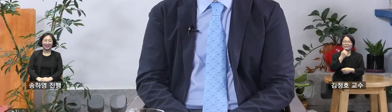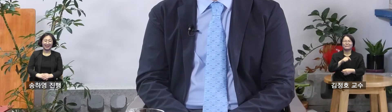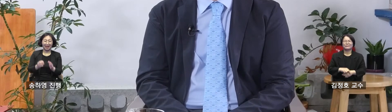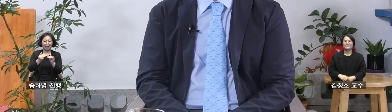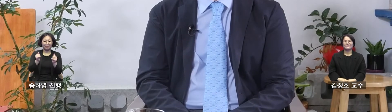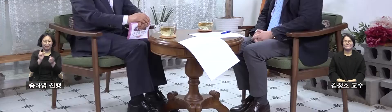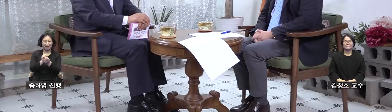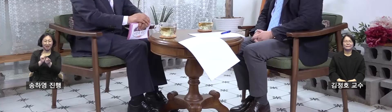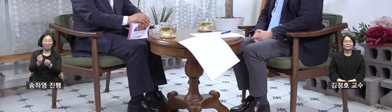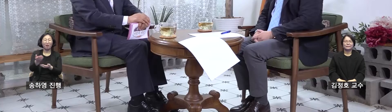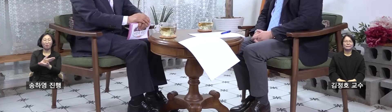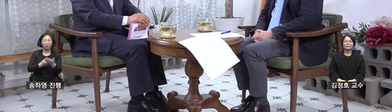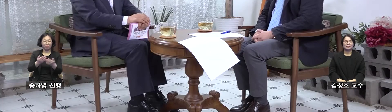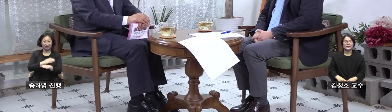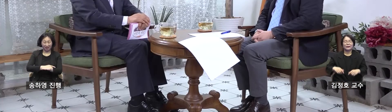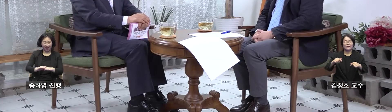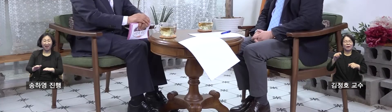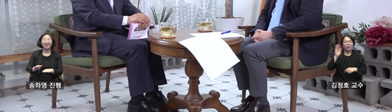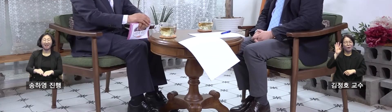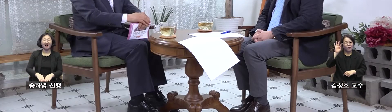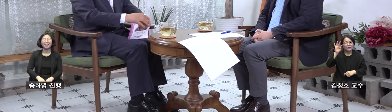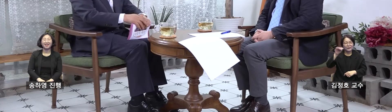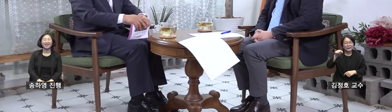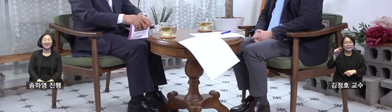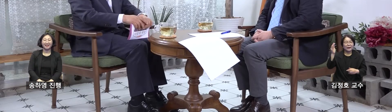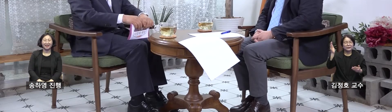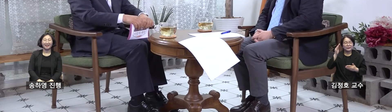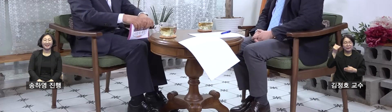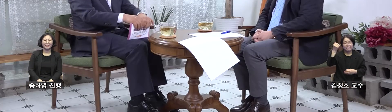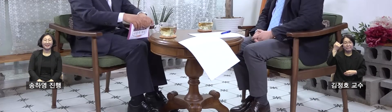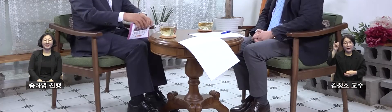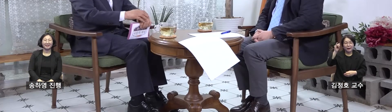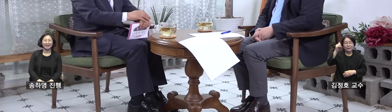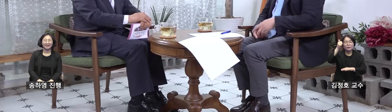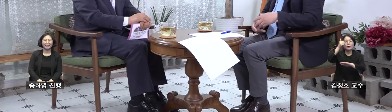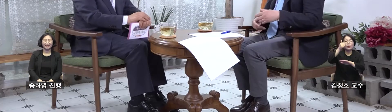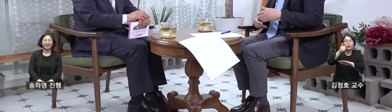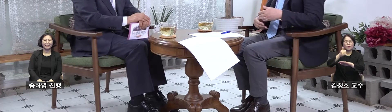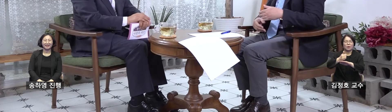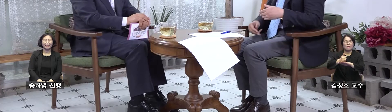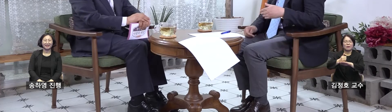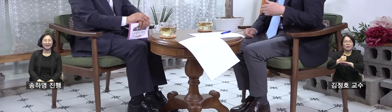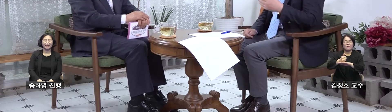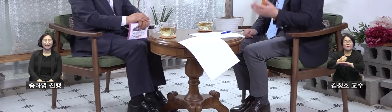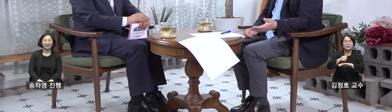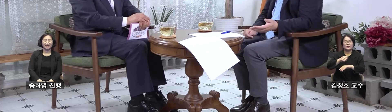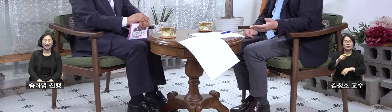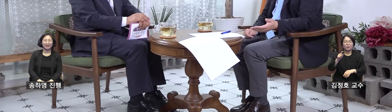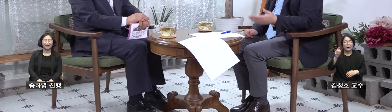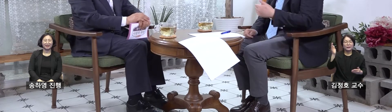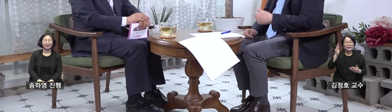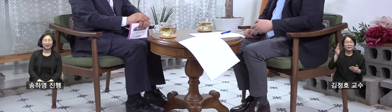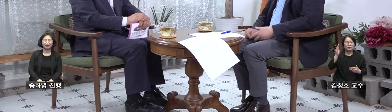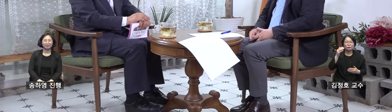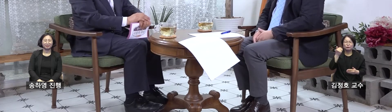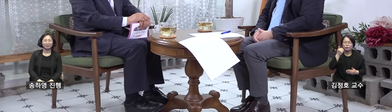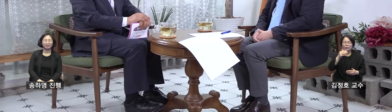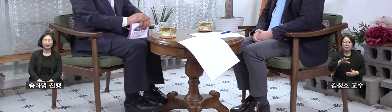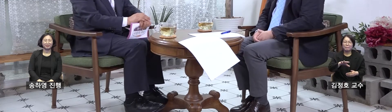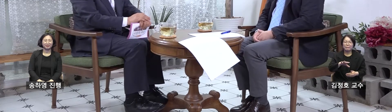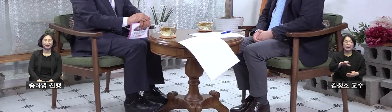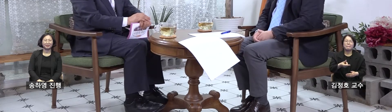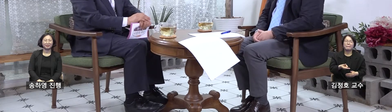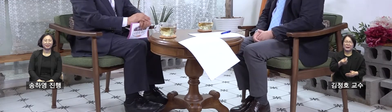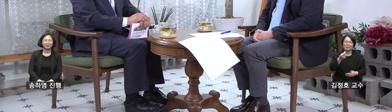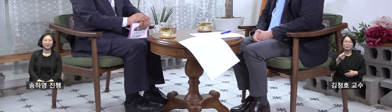네. 그리고 언젠가는 그 학생이 아이디어를 내고 결과를 내 조금 어떤 학생은 먼저 내기도 하고 나중에 내기도